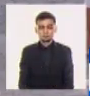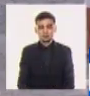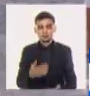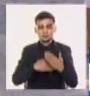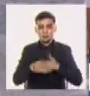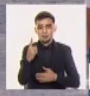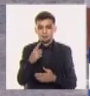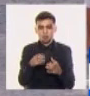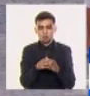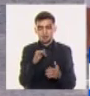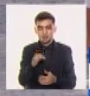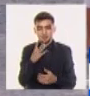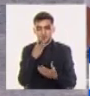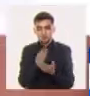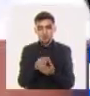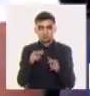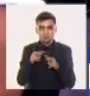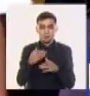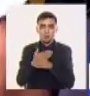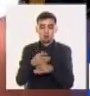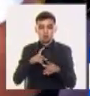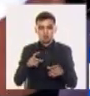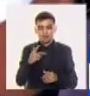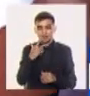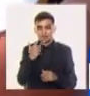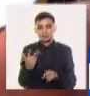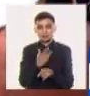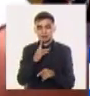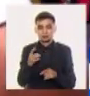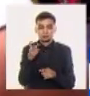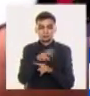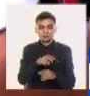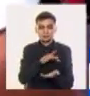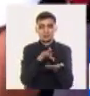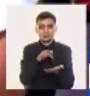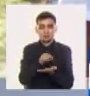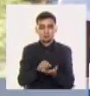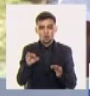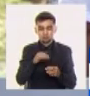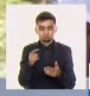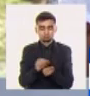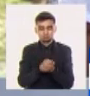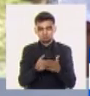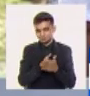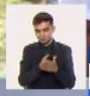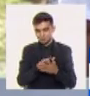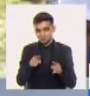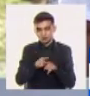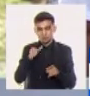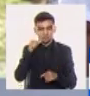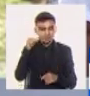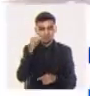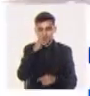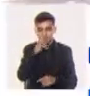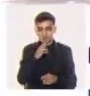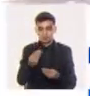Инвалиды первой группы со своими индивидуальными помощниками уже в третий раз приходят к центру занятости, чтобы добиться выплат за прошедшие два месяца.